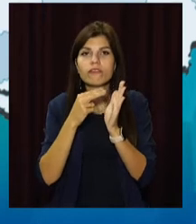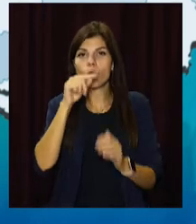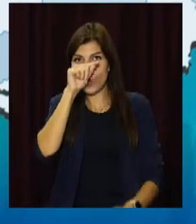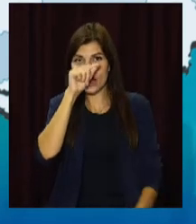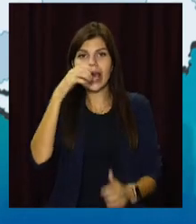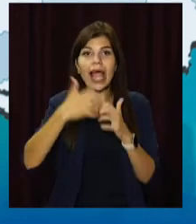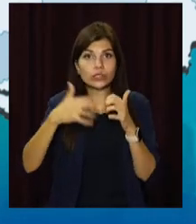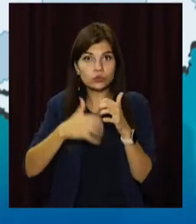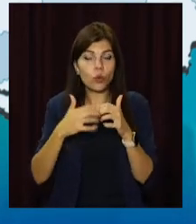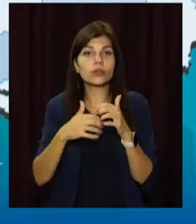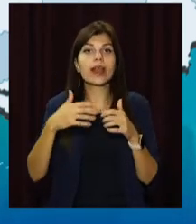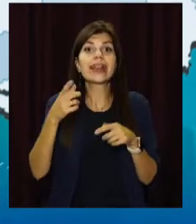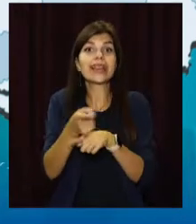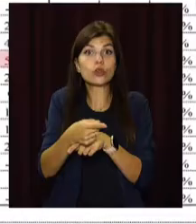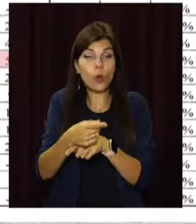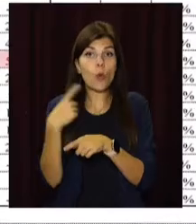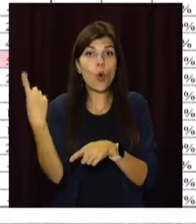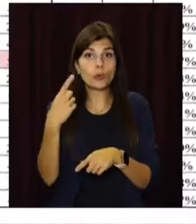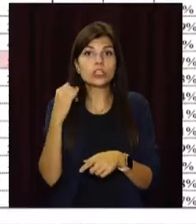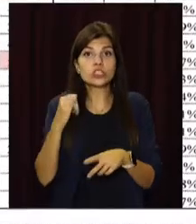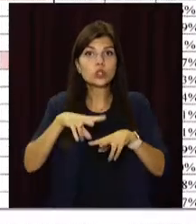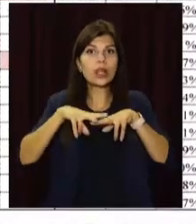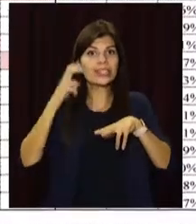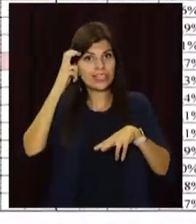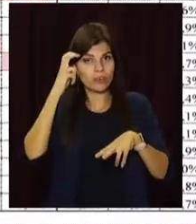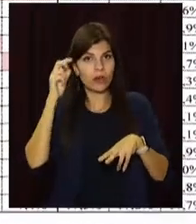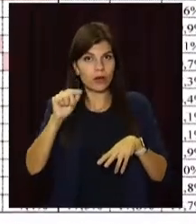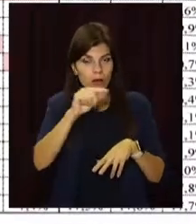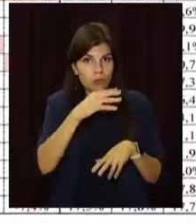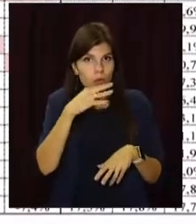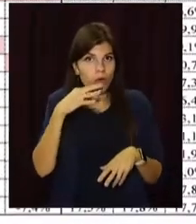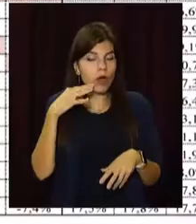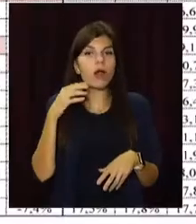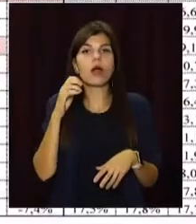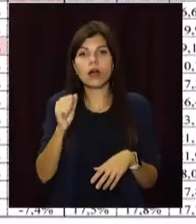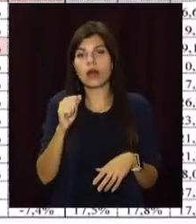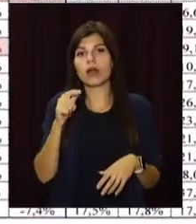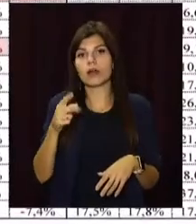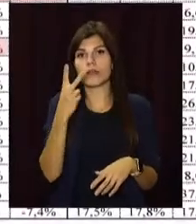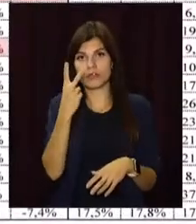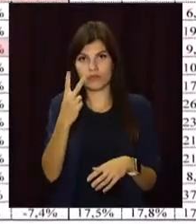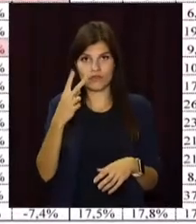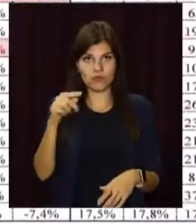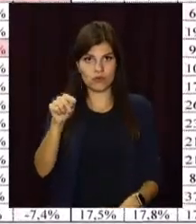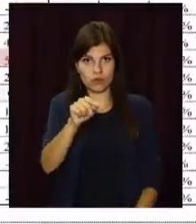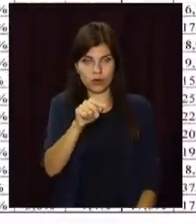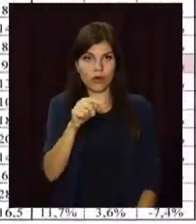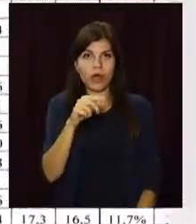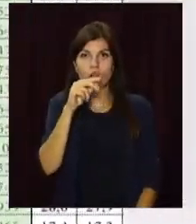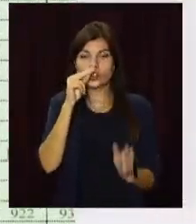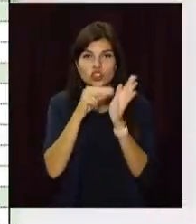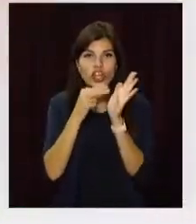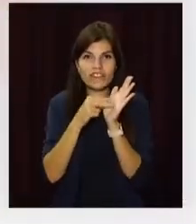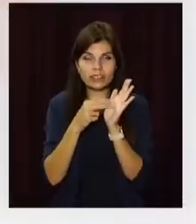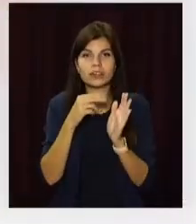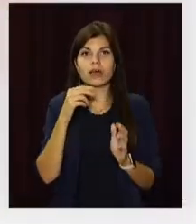Луганській, Херсонській, Тернопільській областях та столиці. В двох регіонах негативна динаміка госпіталізацій, а Чернівецька